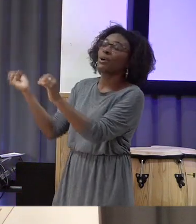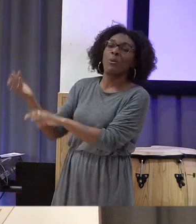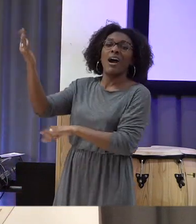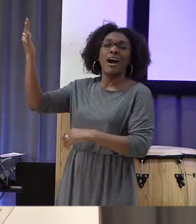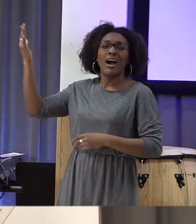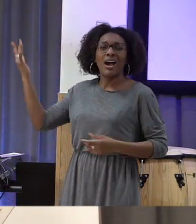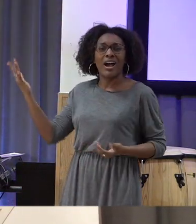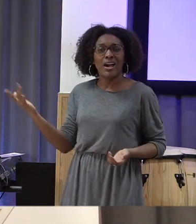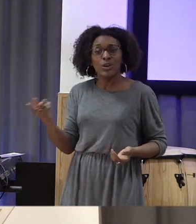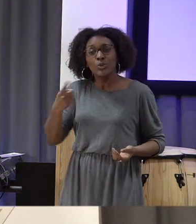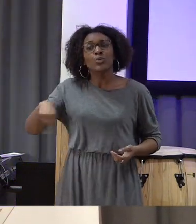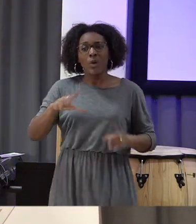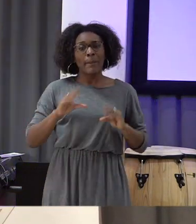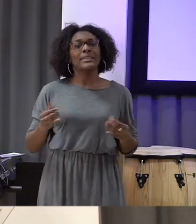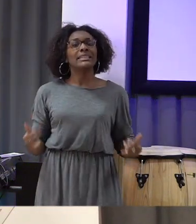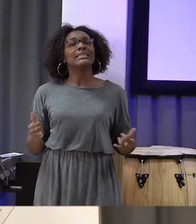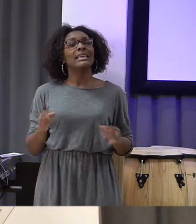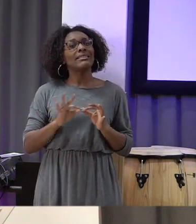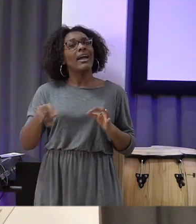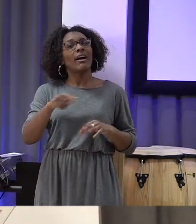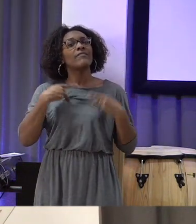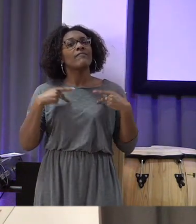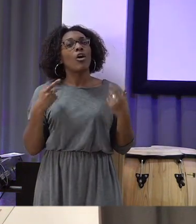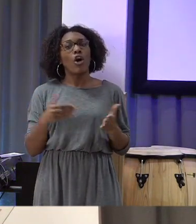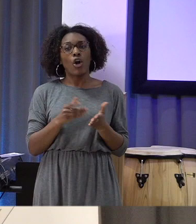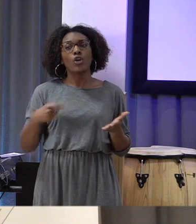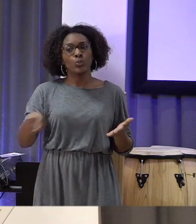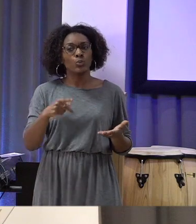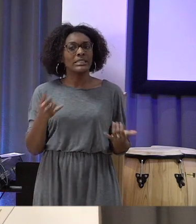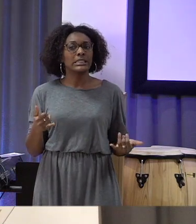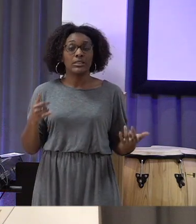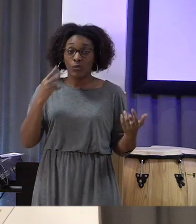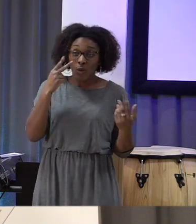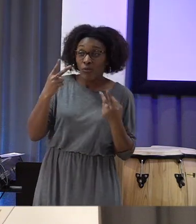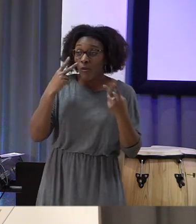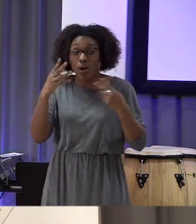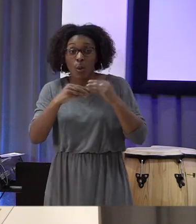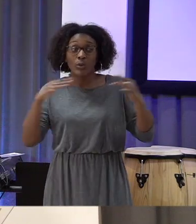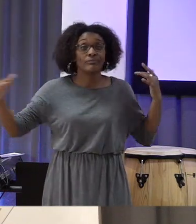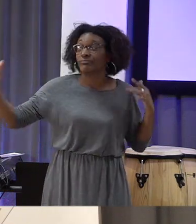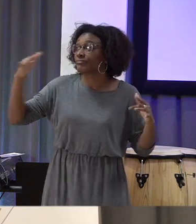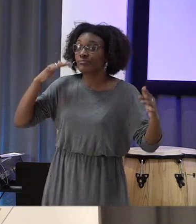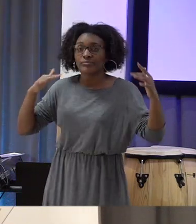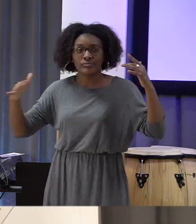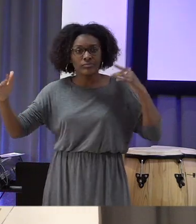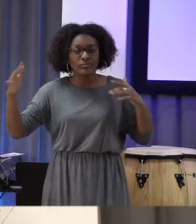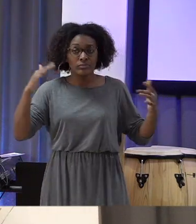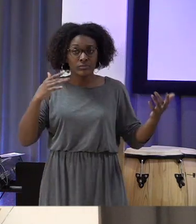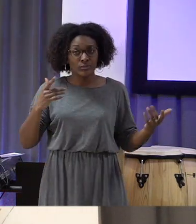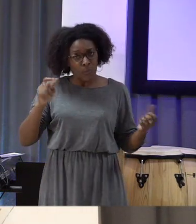Étant encore ici-bas, au milieu de la scène qui nous environne, nous pouvons jouir de la